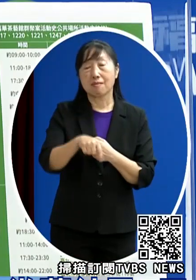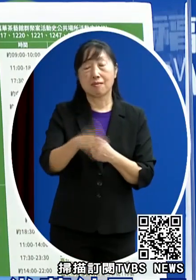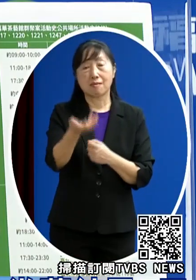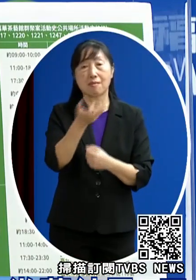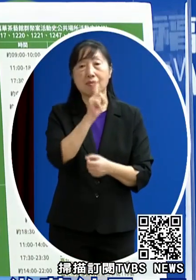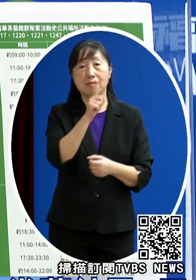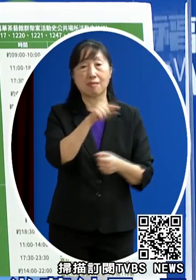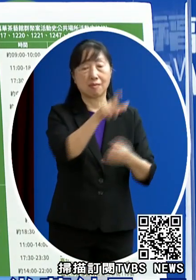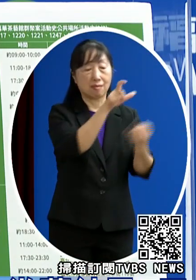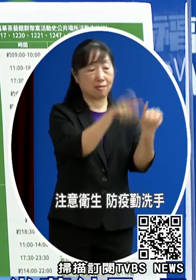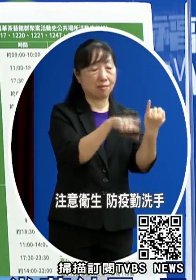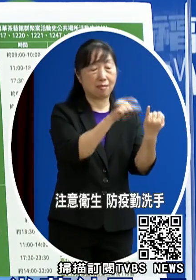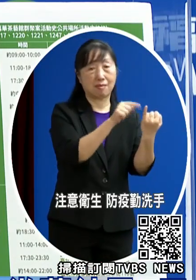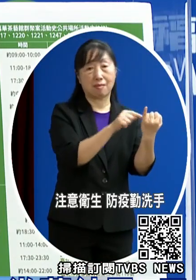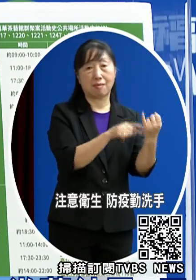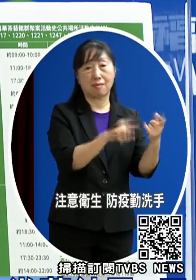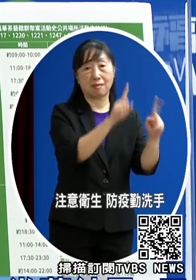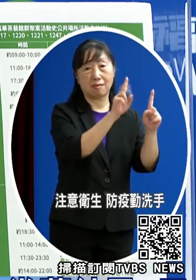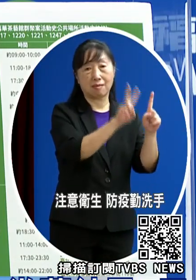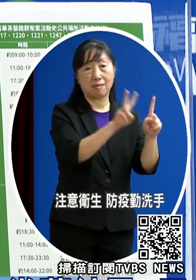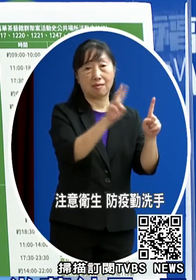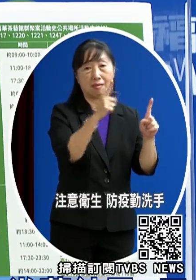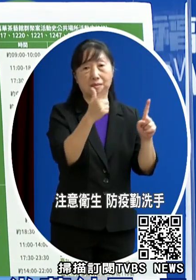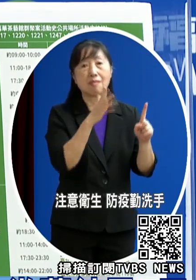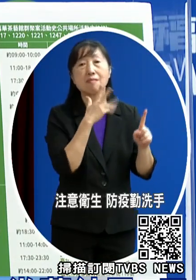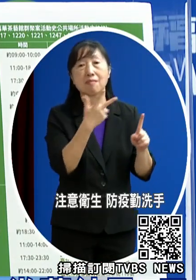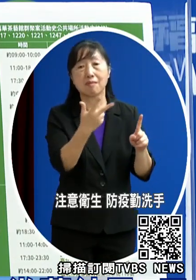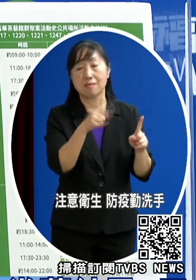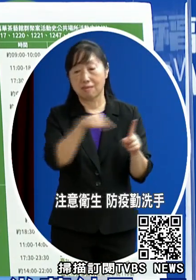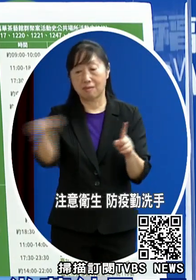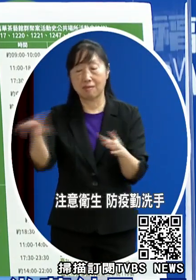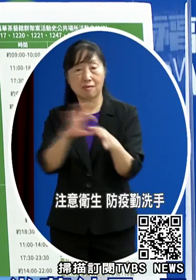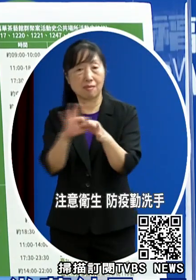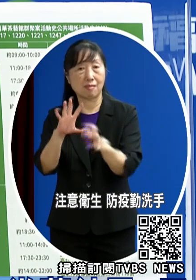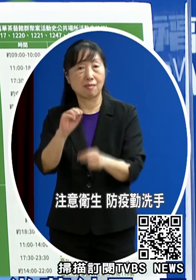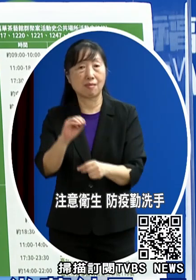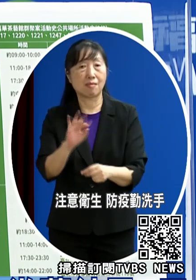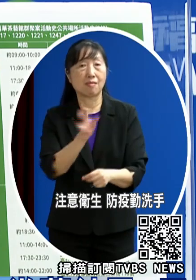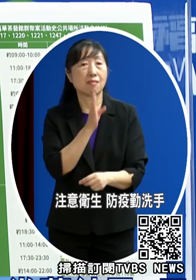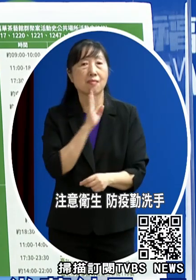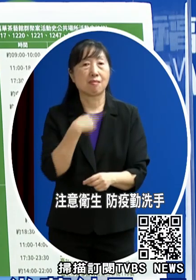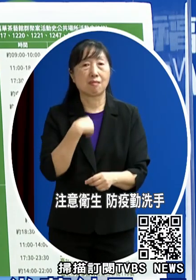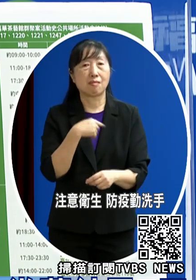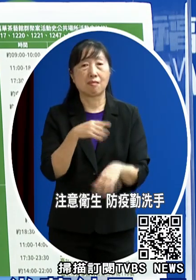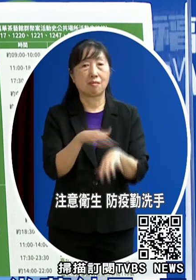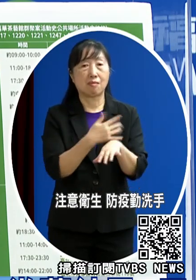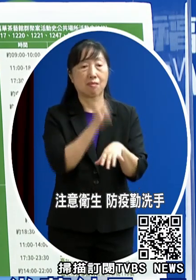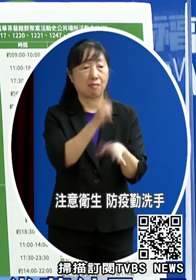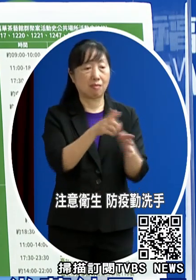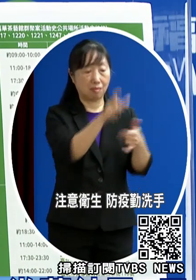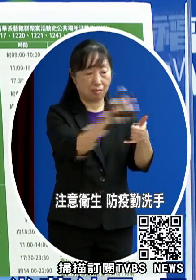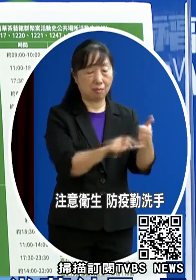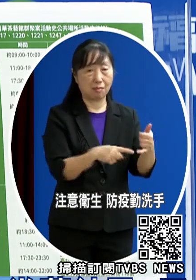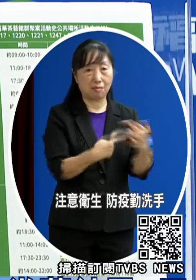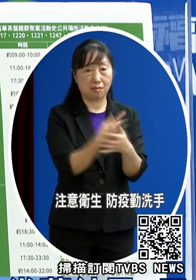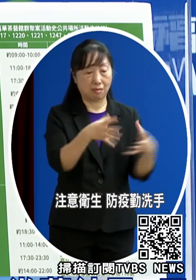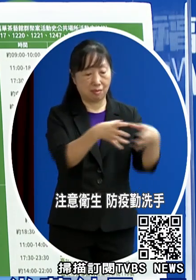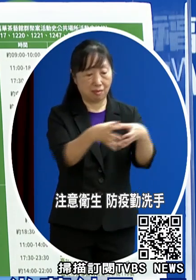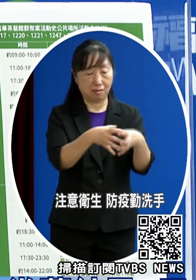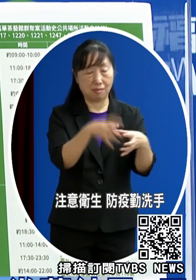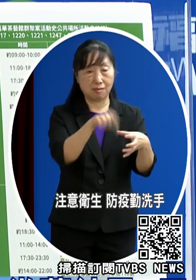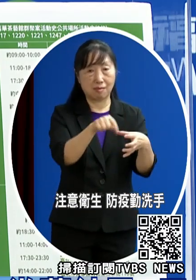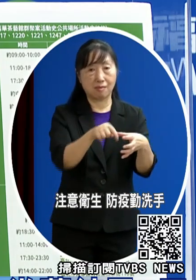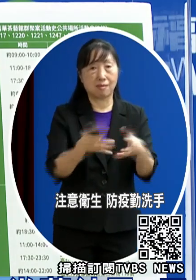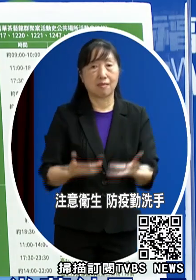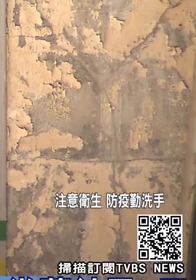你们讲一二一七名字没有关，没有那个东西没有关系，但是我们尽量避免讲到是个案哈。 有关案一二一七，这名家住